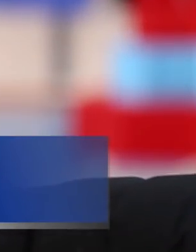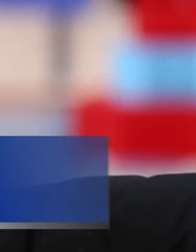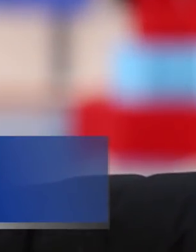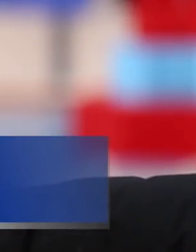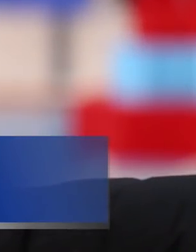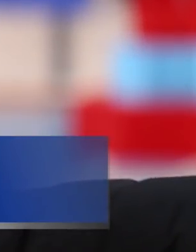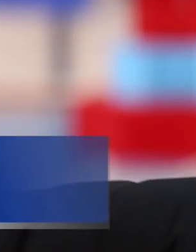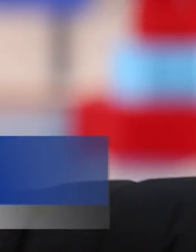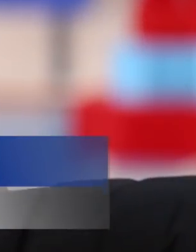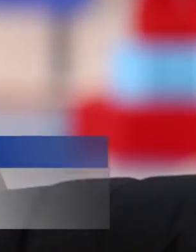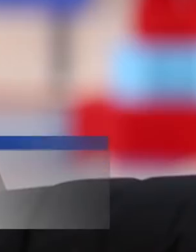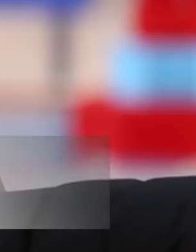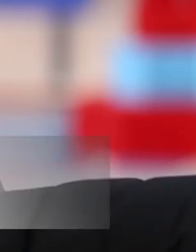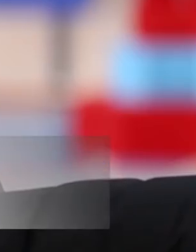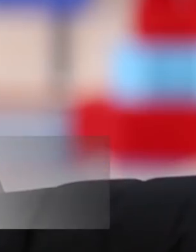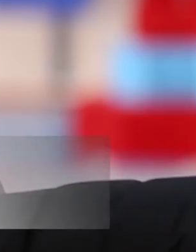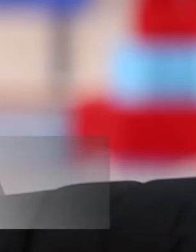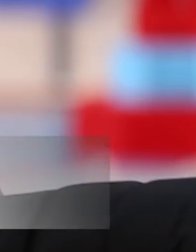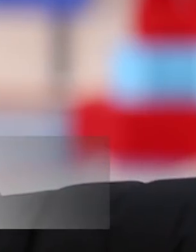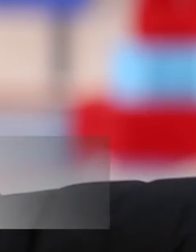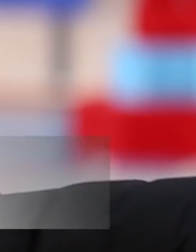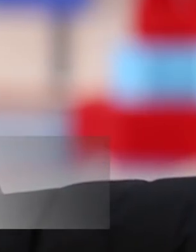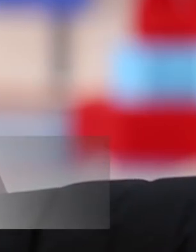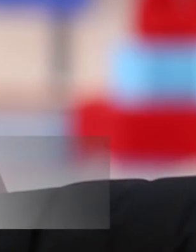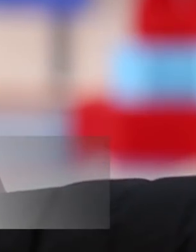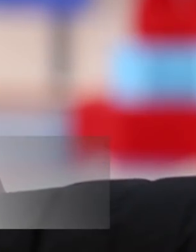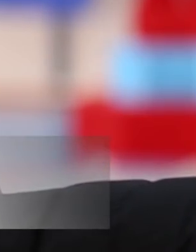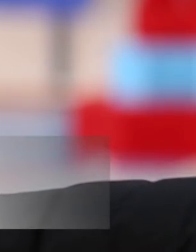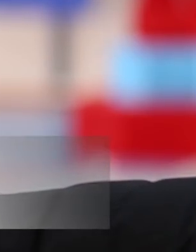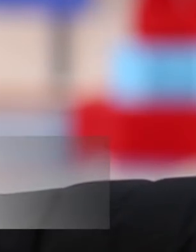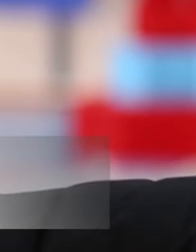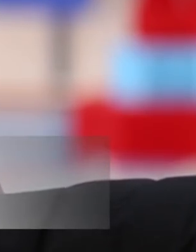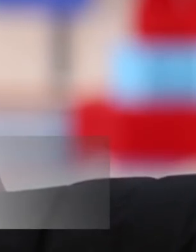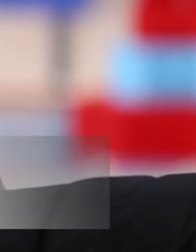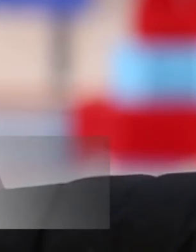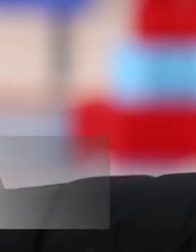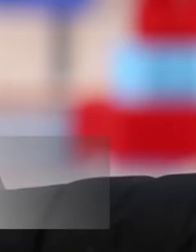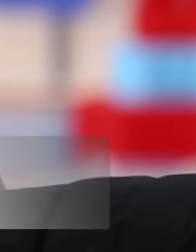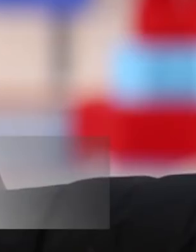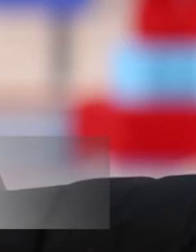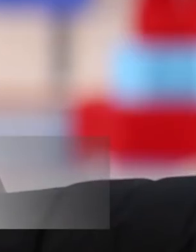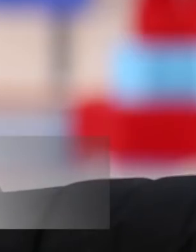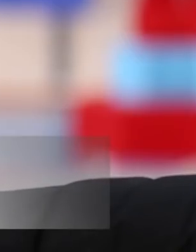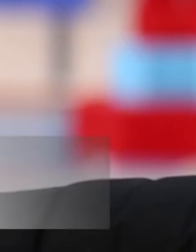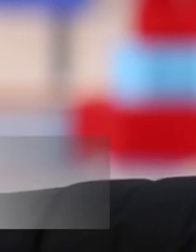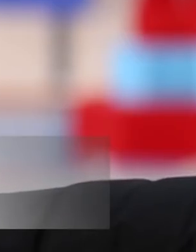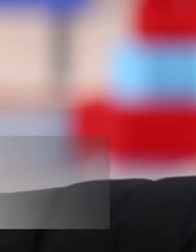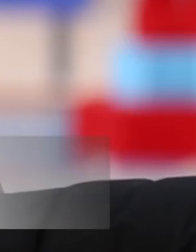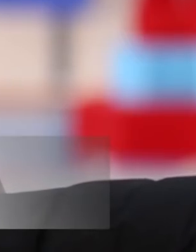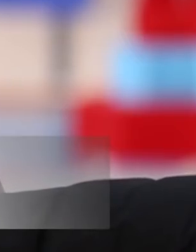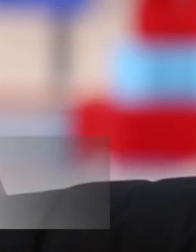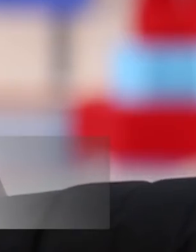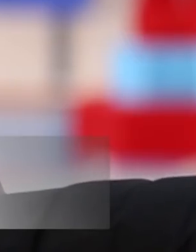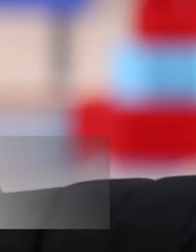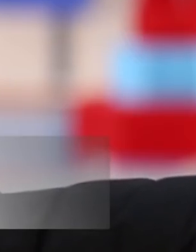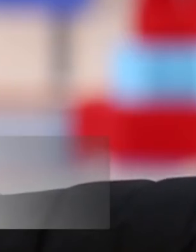болоод гаргасан. За энэгээрээ бол Ховд аймгийн зүүн бүстэй бол бас аймгийн аваргуудыг ялангуяа алдартнуудаа бас даршуулах